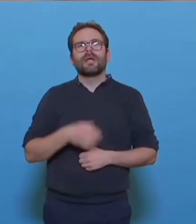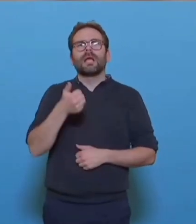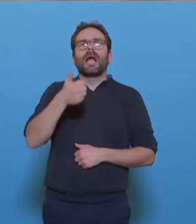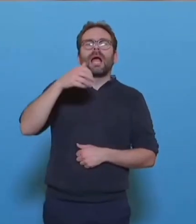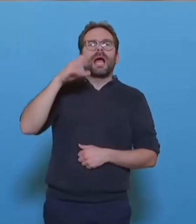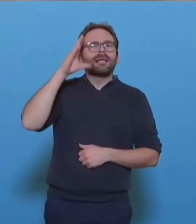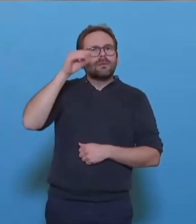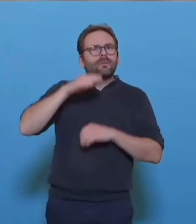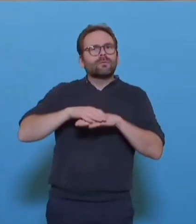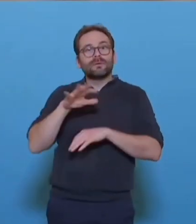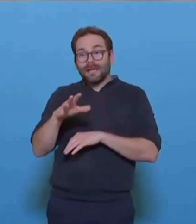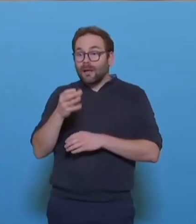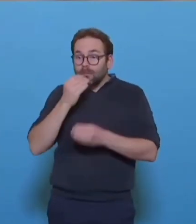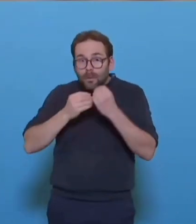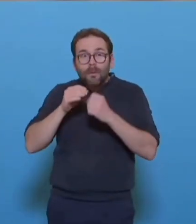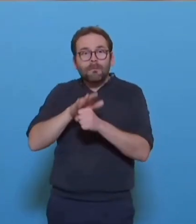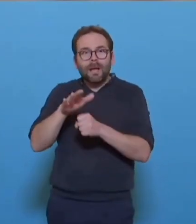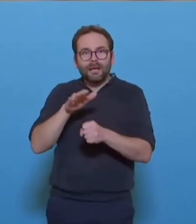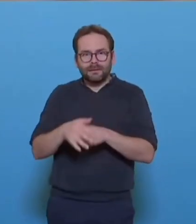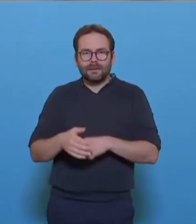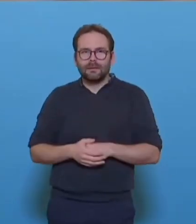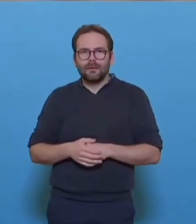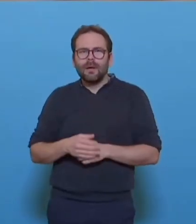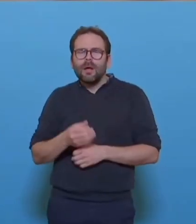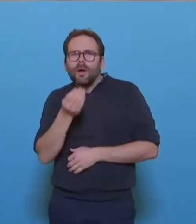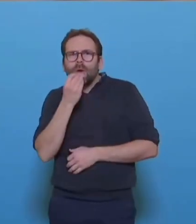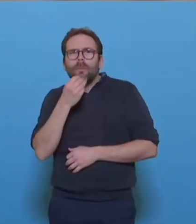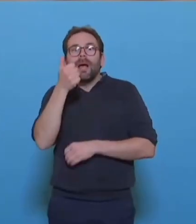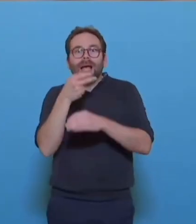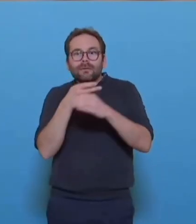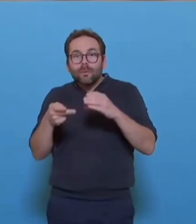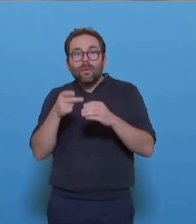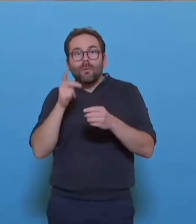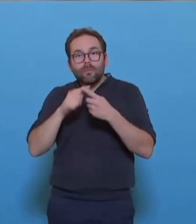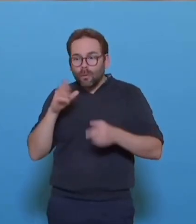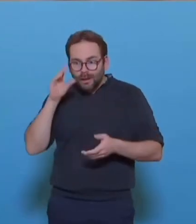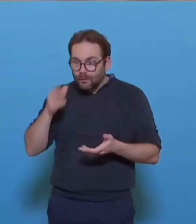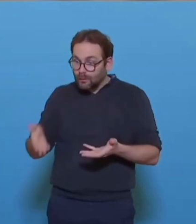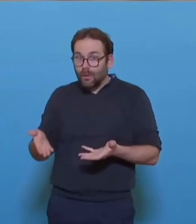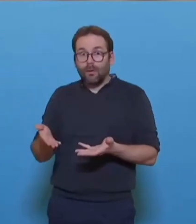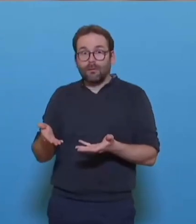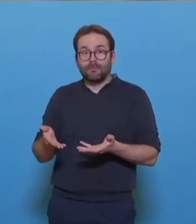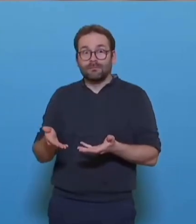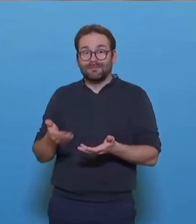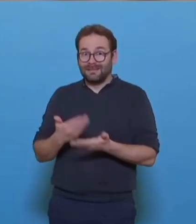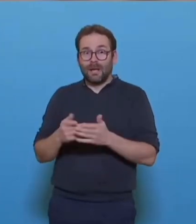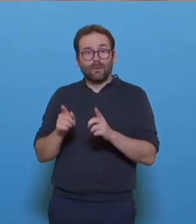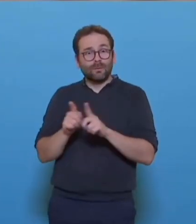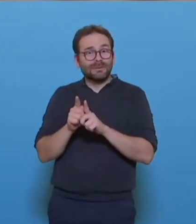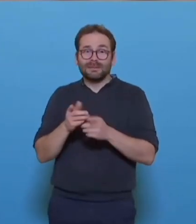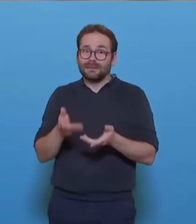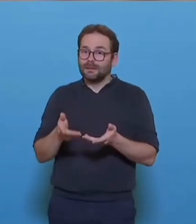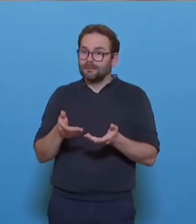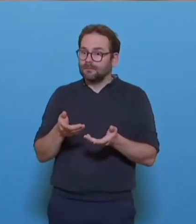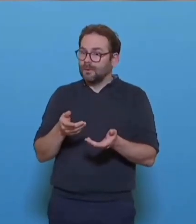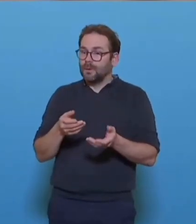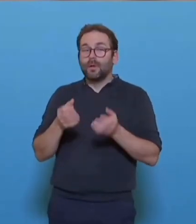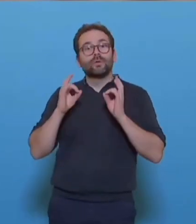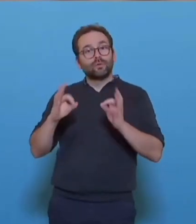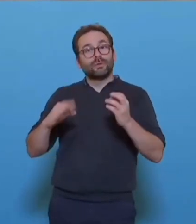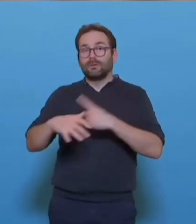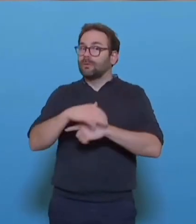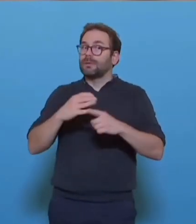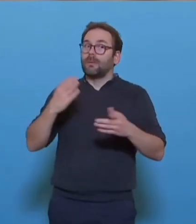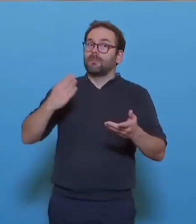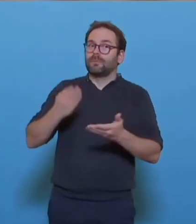mange pas à sa faim. Le repas à 1 € pour les étudiants constitue également une mesure de justice sociale